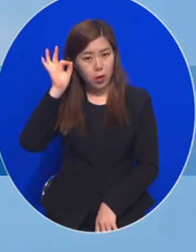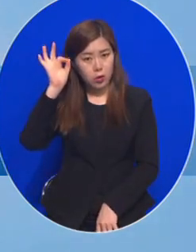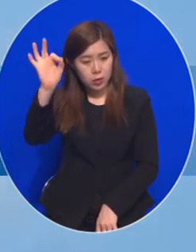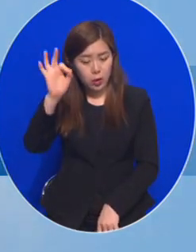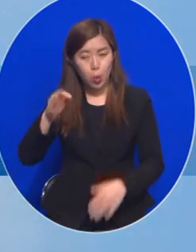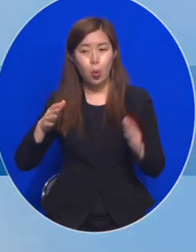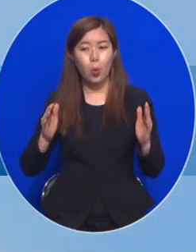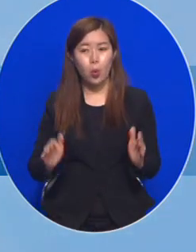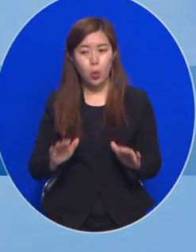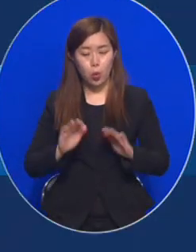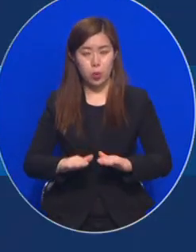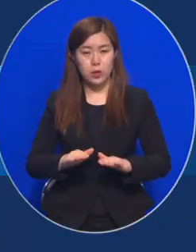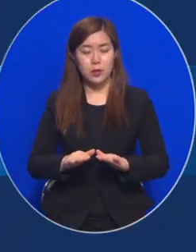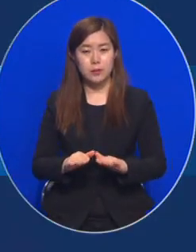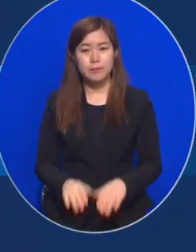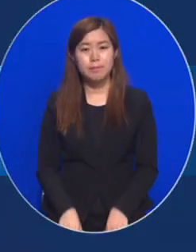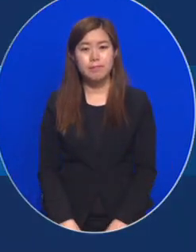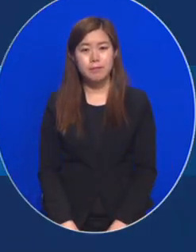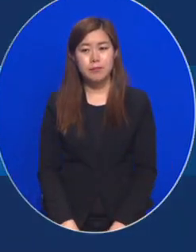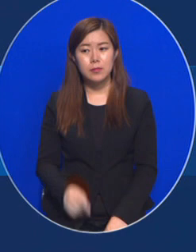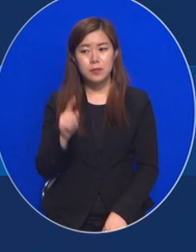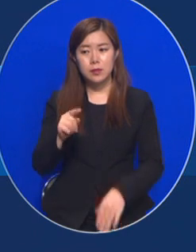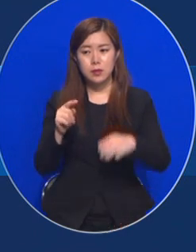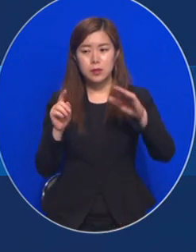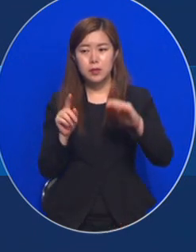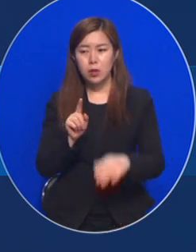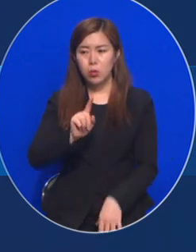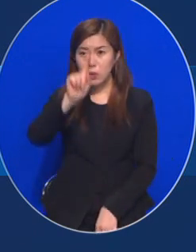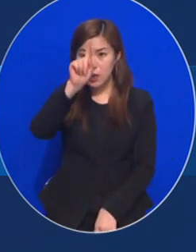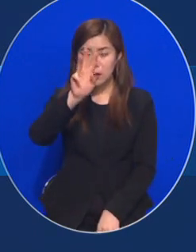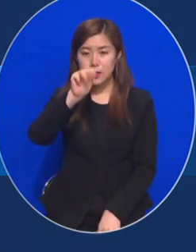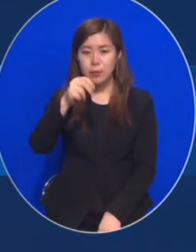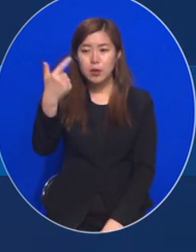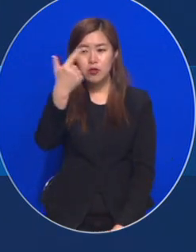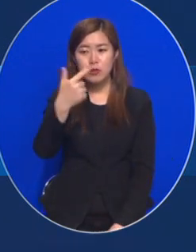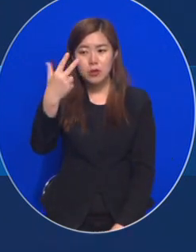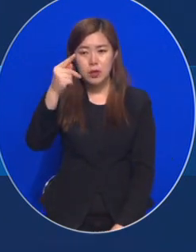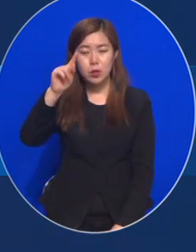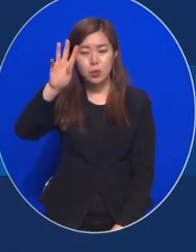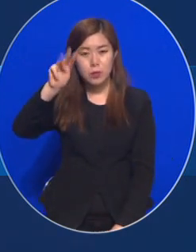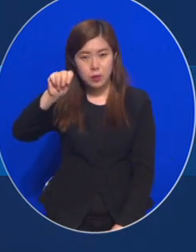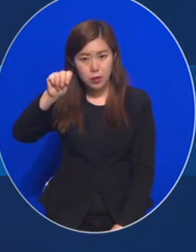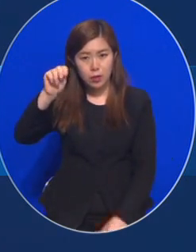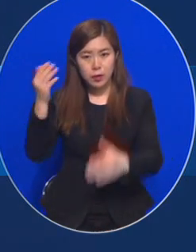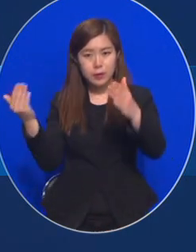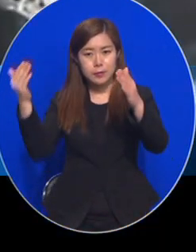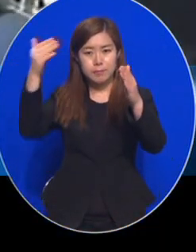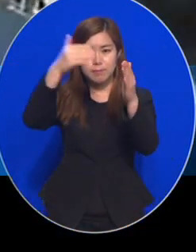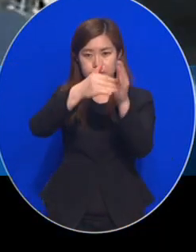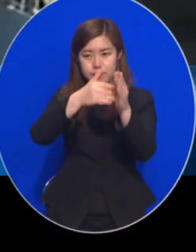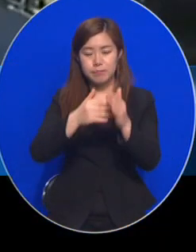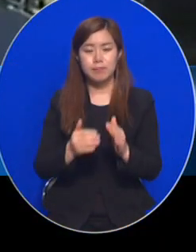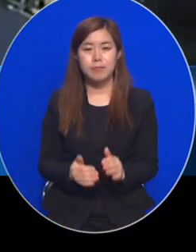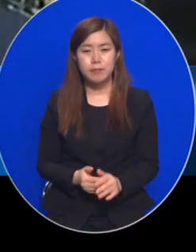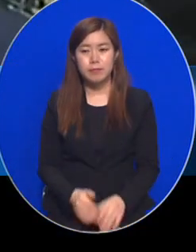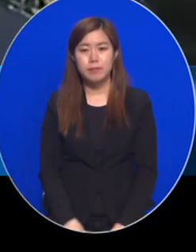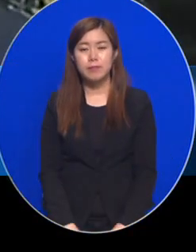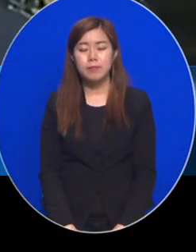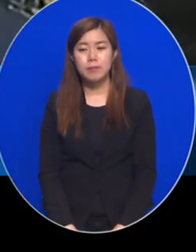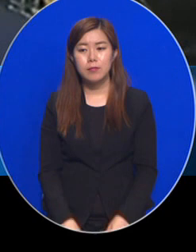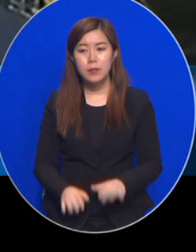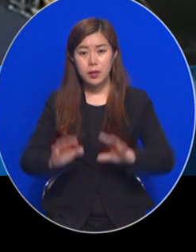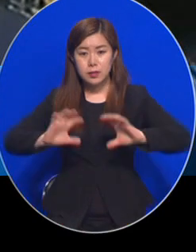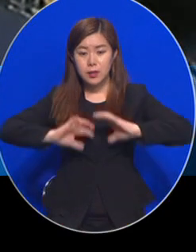오전 7:11 정식에 도인 고도 3만 6000km 에 성공적으로 안착해 듭니다 이로써 우리 군은